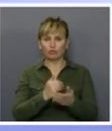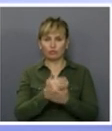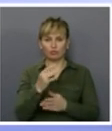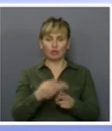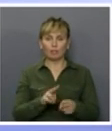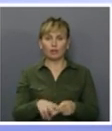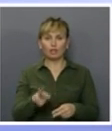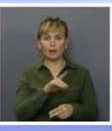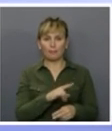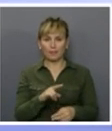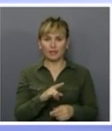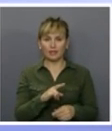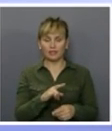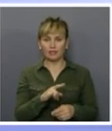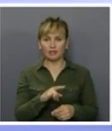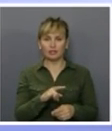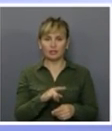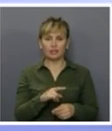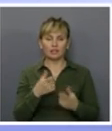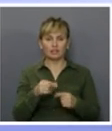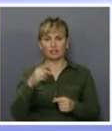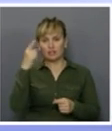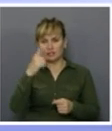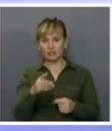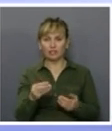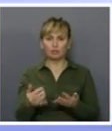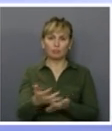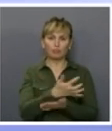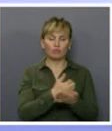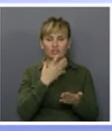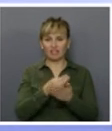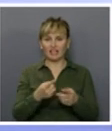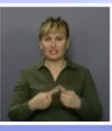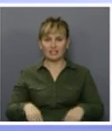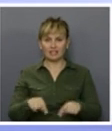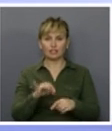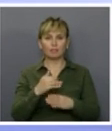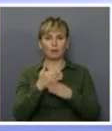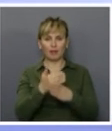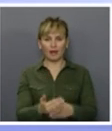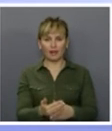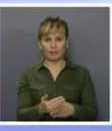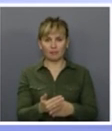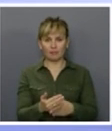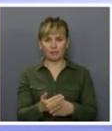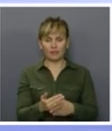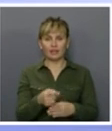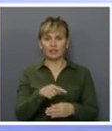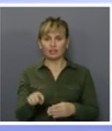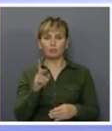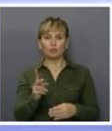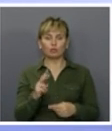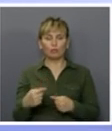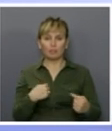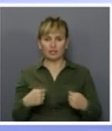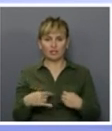мы где-то инициируем сбор средств своей ассоциации и помогаем тем, кто